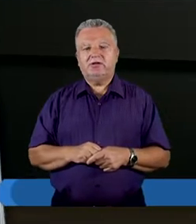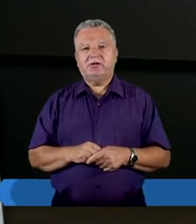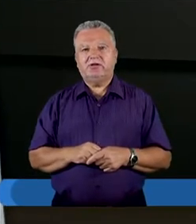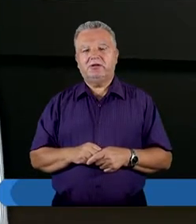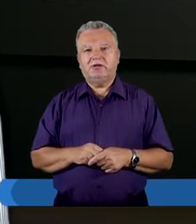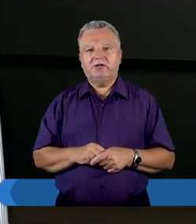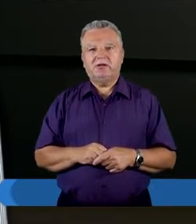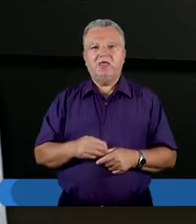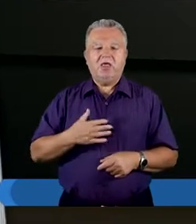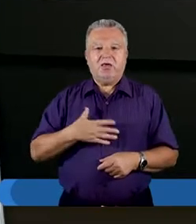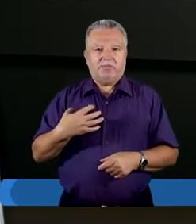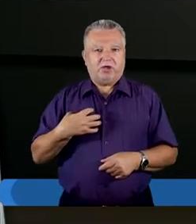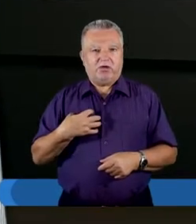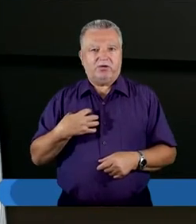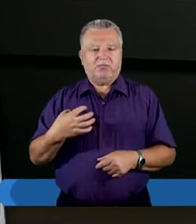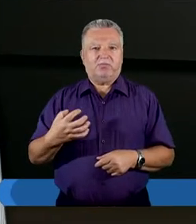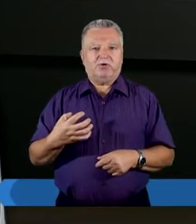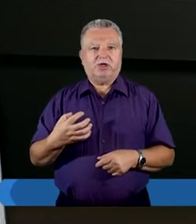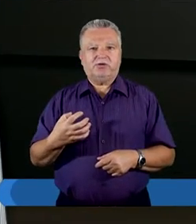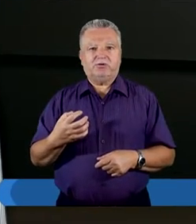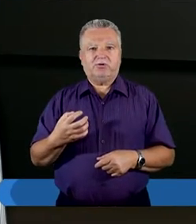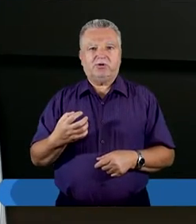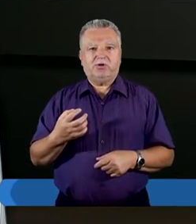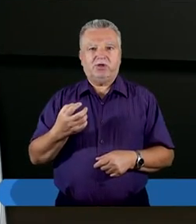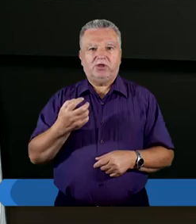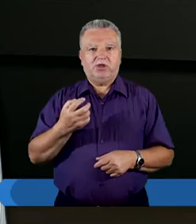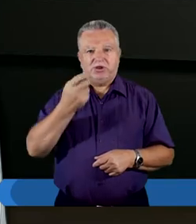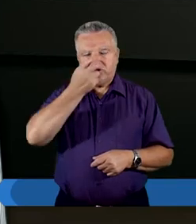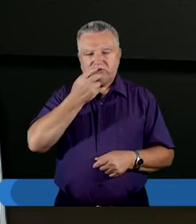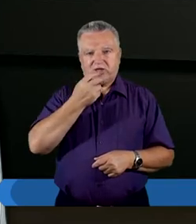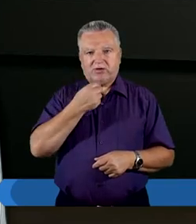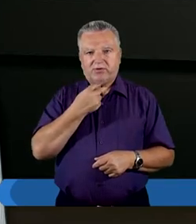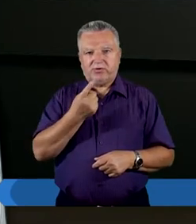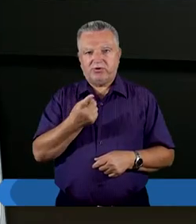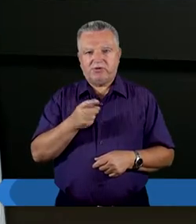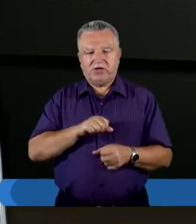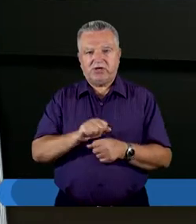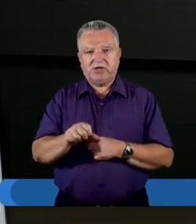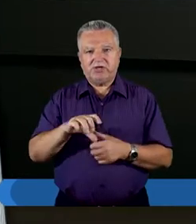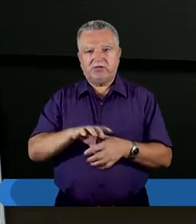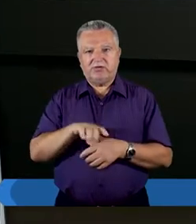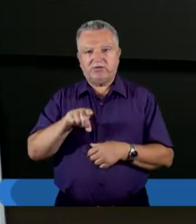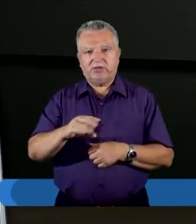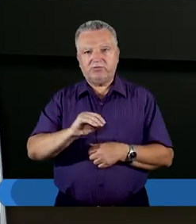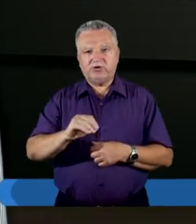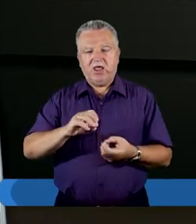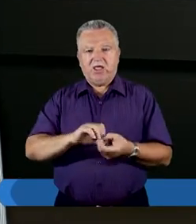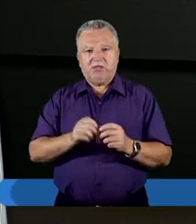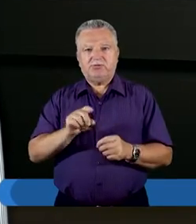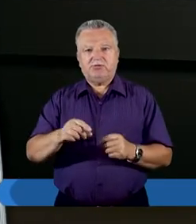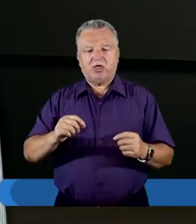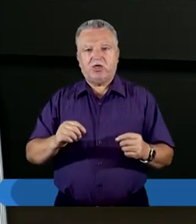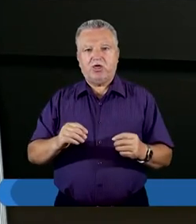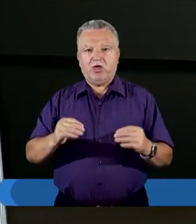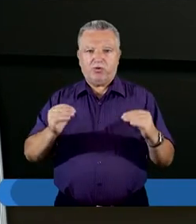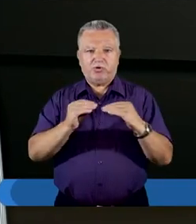rodzinne, ma bogactwo. Bardzo ciekawe stwierdzenie jest w tym, że gdybyśmy tak porównali